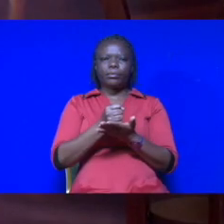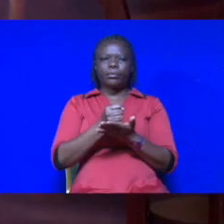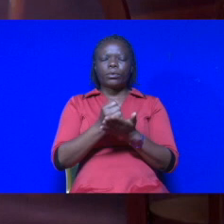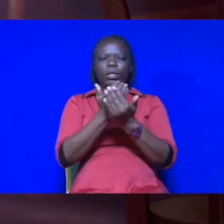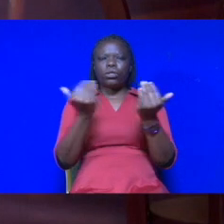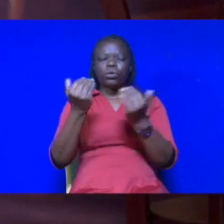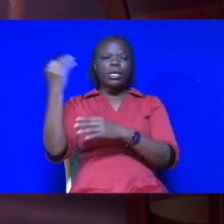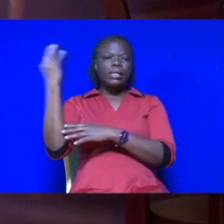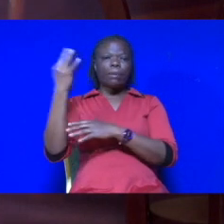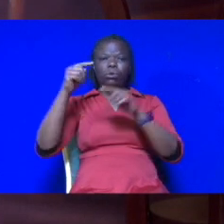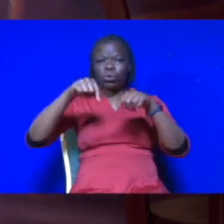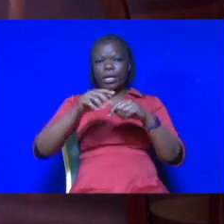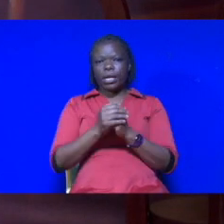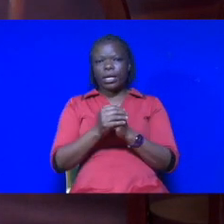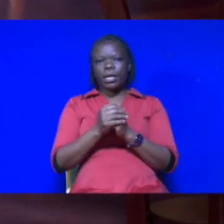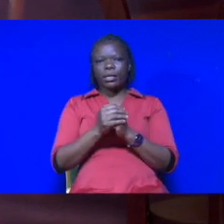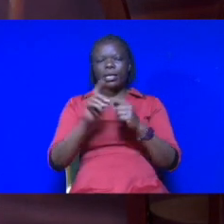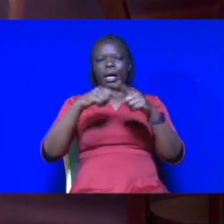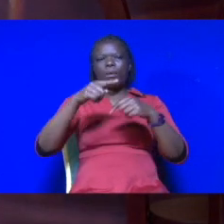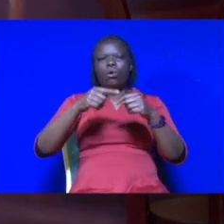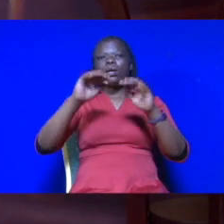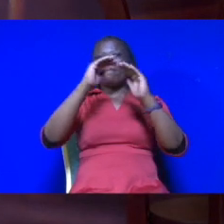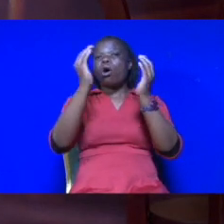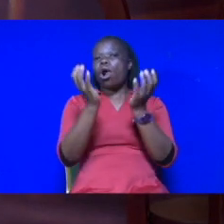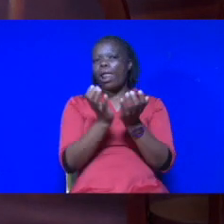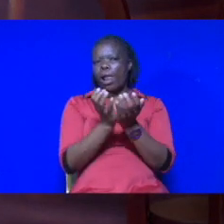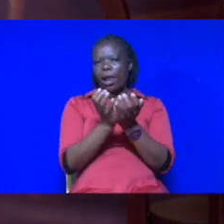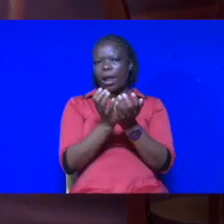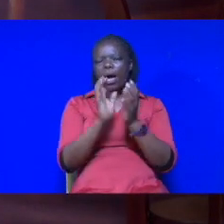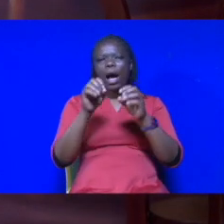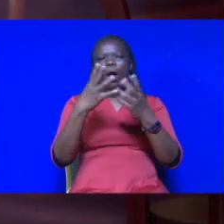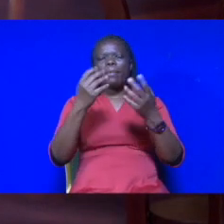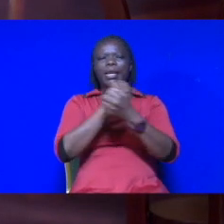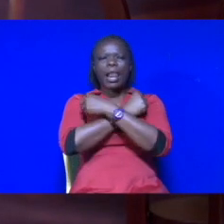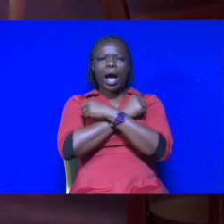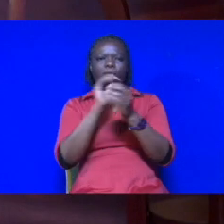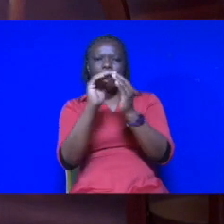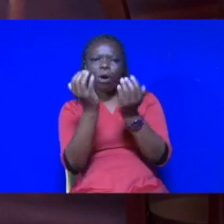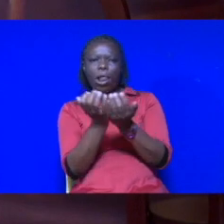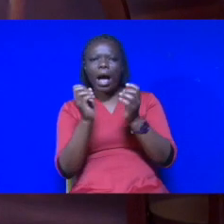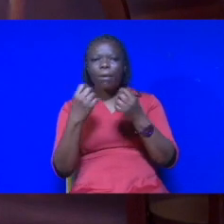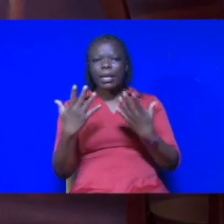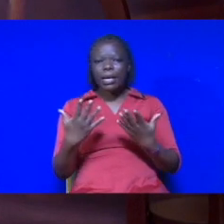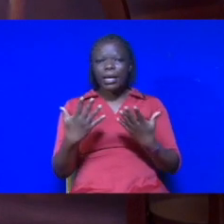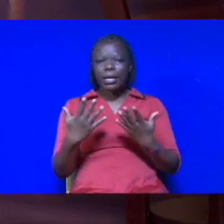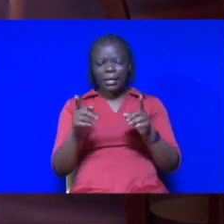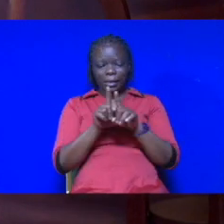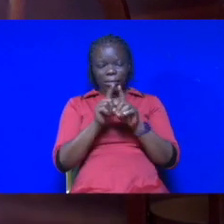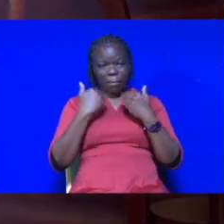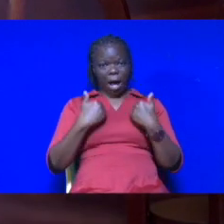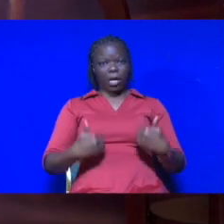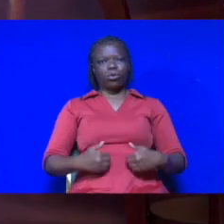Children Sermon yetu ya leo ni ya mpira. Wangapo napenda mpira? Pia mimi napenda mpira.